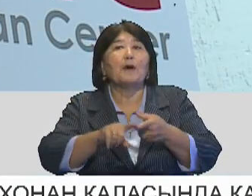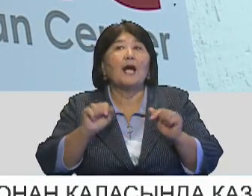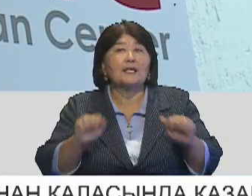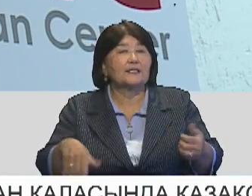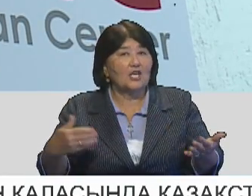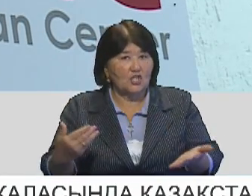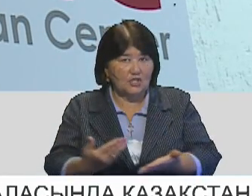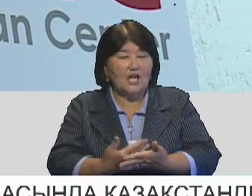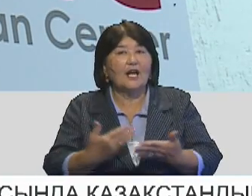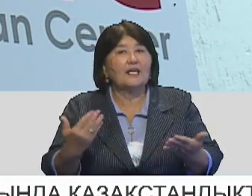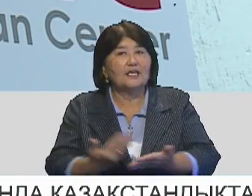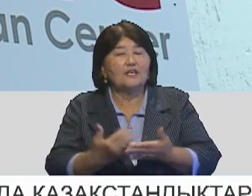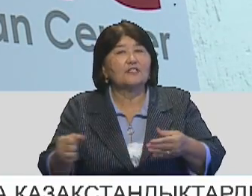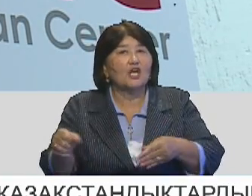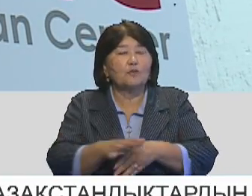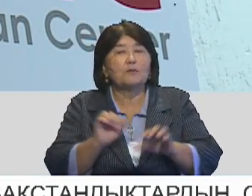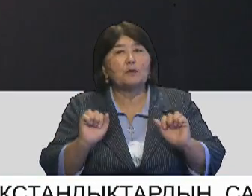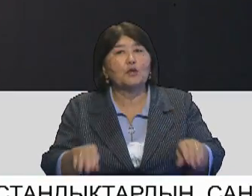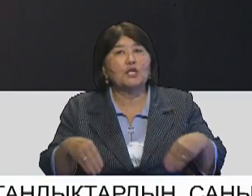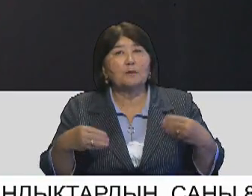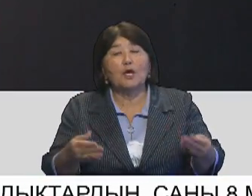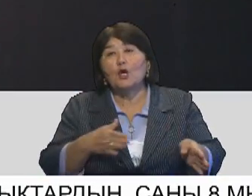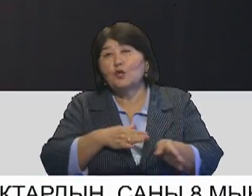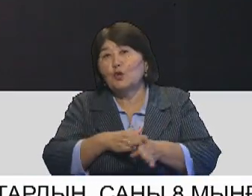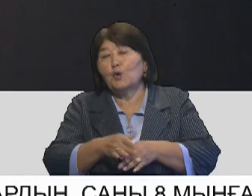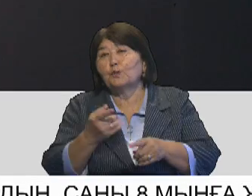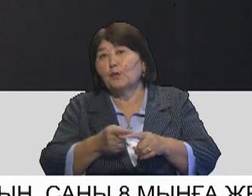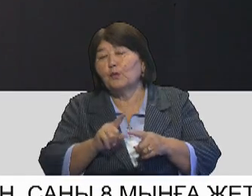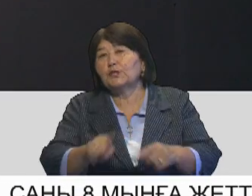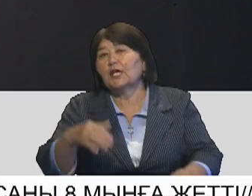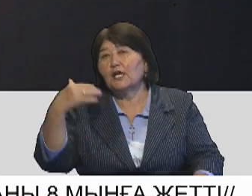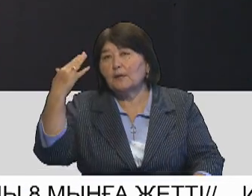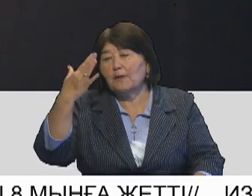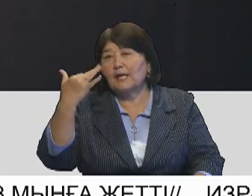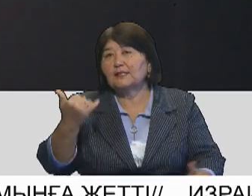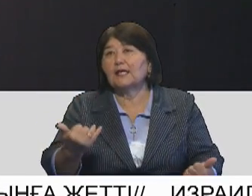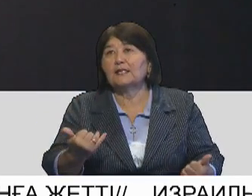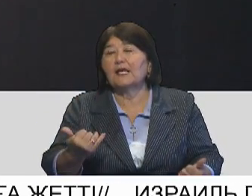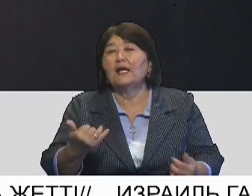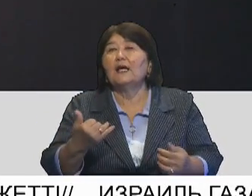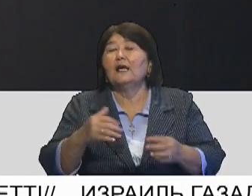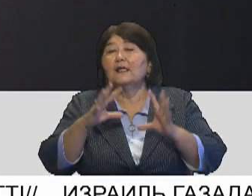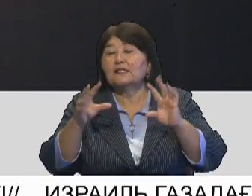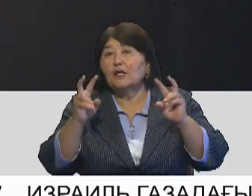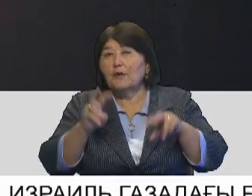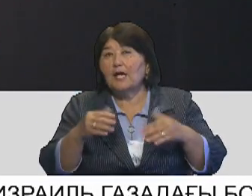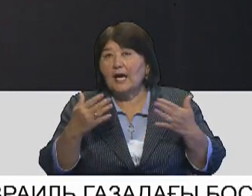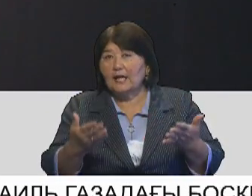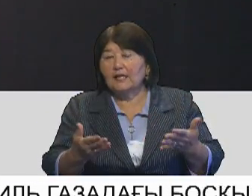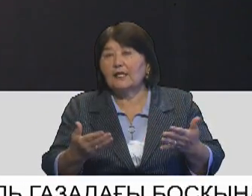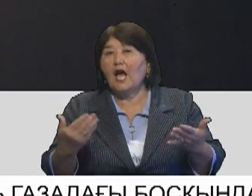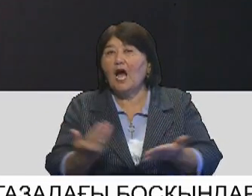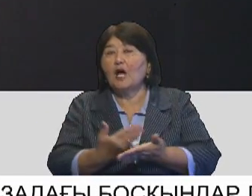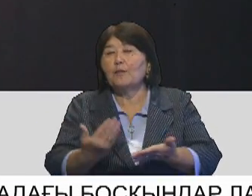Жаңа инновацияларды меңгеруге мүмкіндік береді. Сол менің болашақта мақсатым таңдаған салама қарағанда